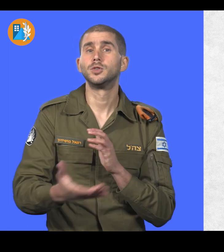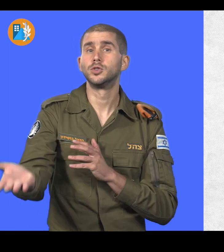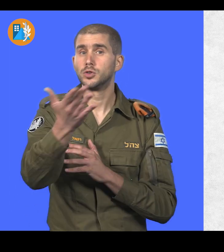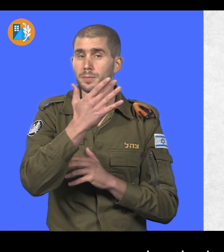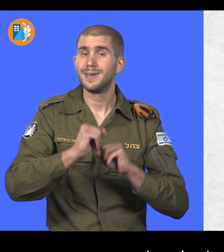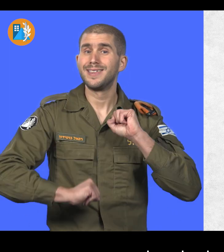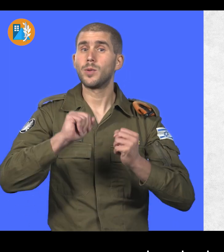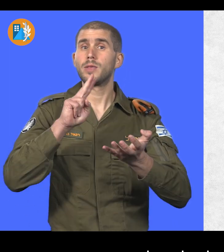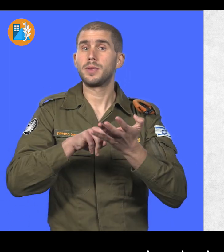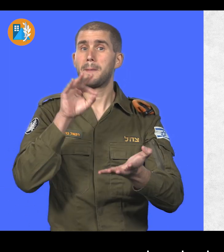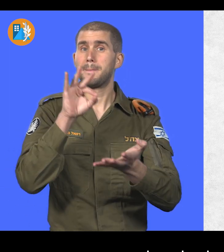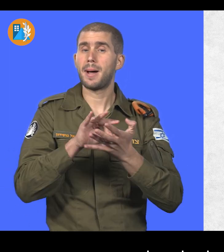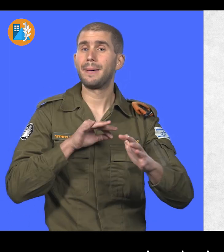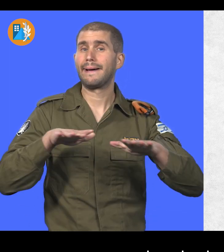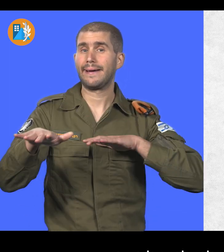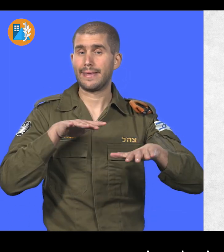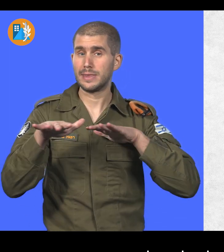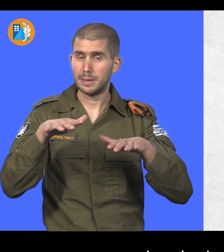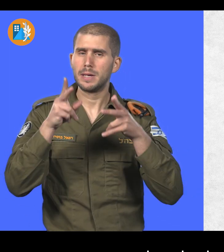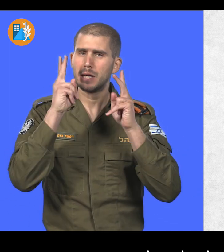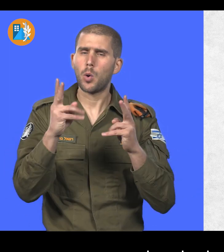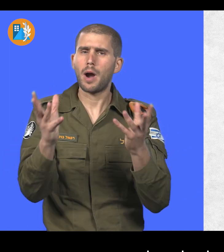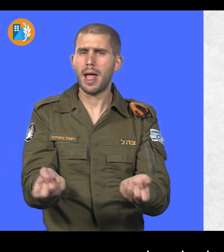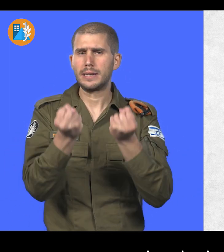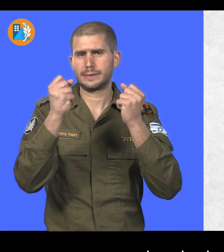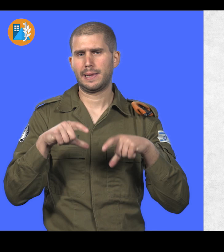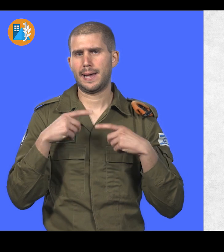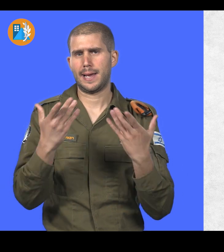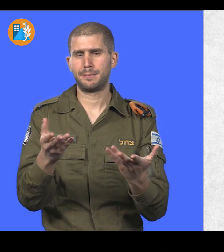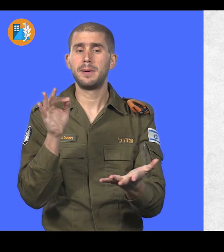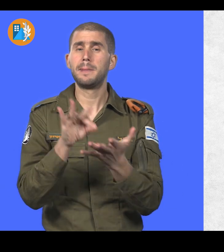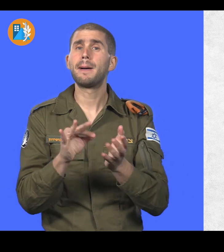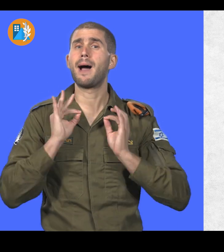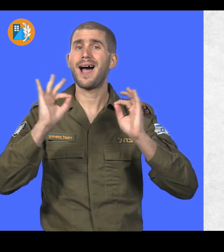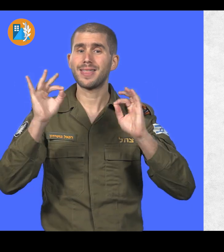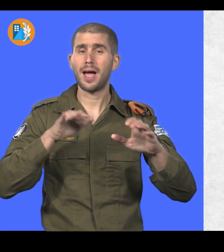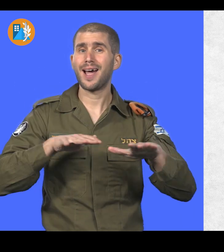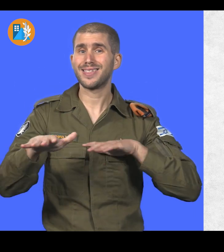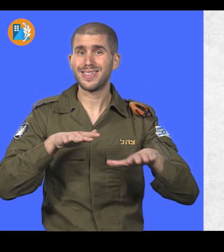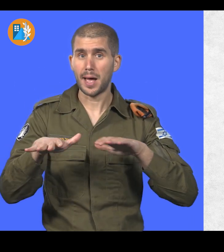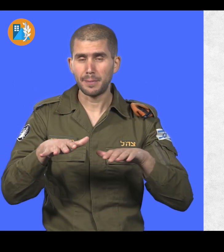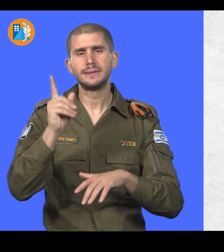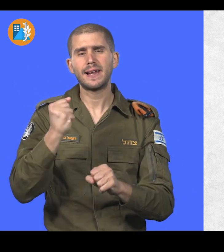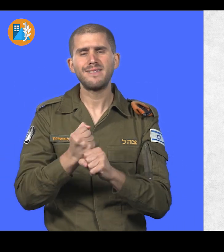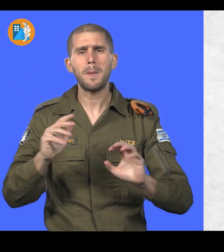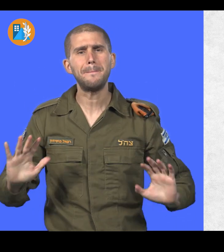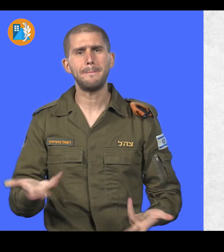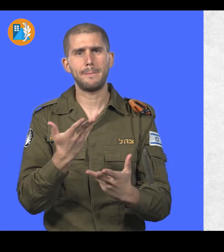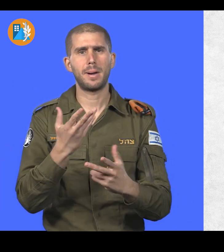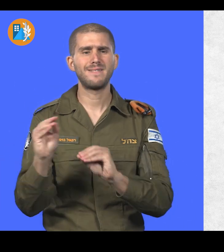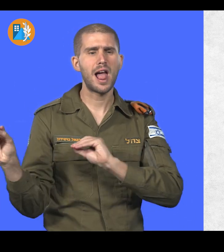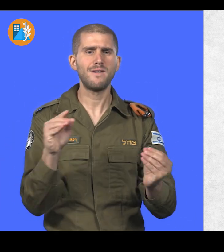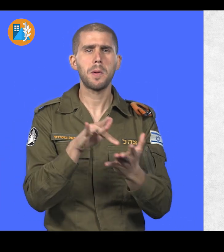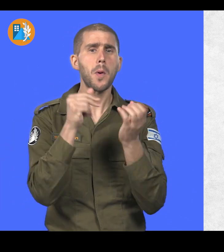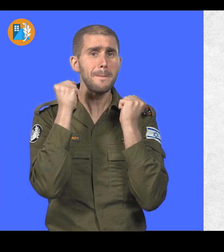שלום לכם. התנהגות נכונה בזמן רעידת אדמה יכולה להציל חיים. בעת קבלת התראה מפני רעידת אדמה, יש לפעול במהירות